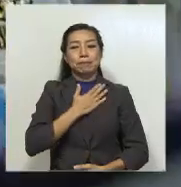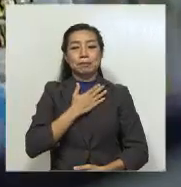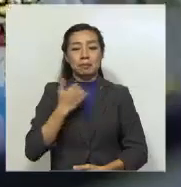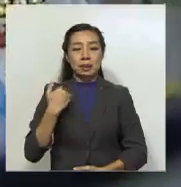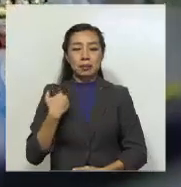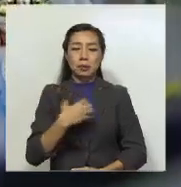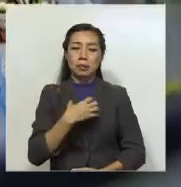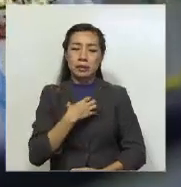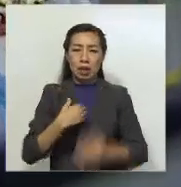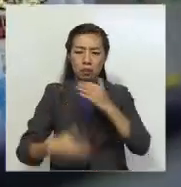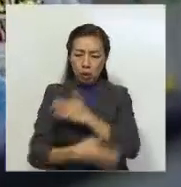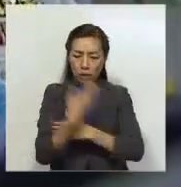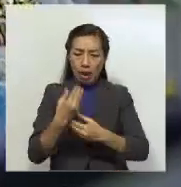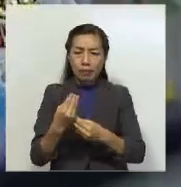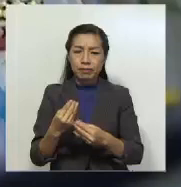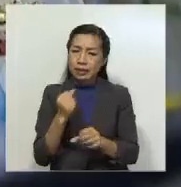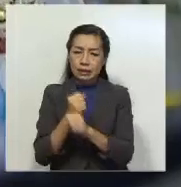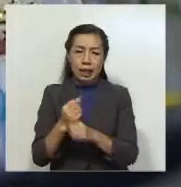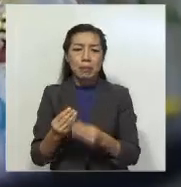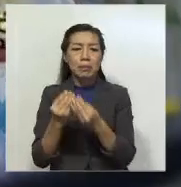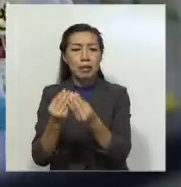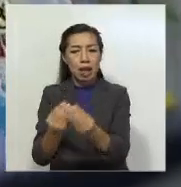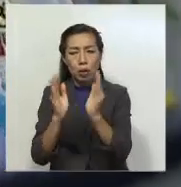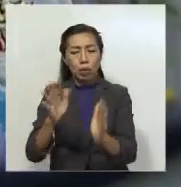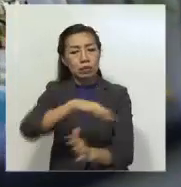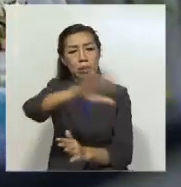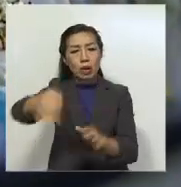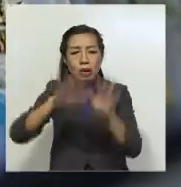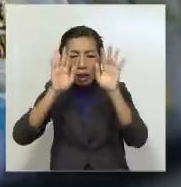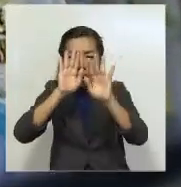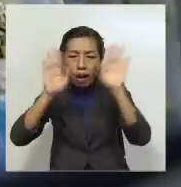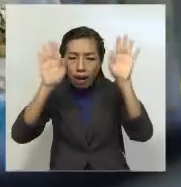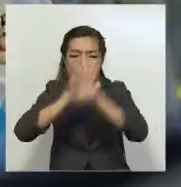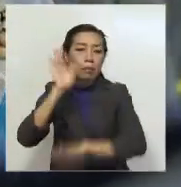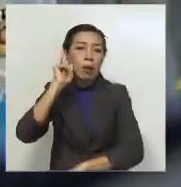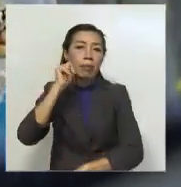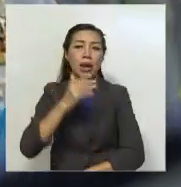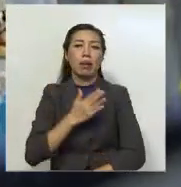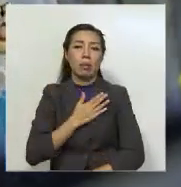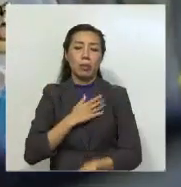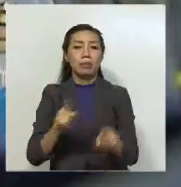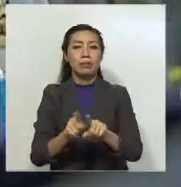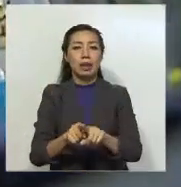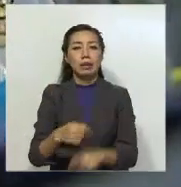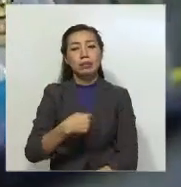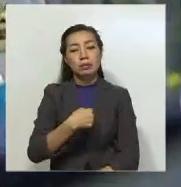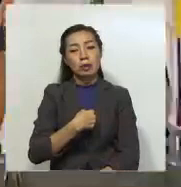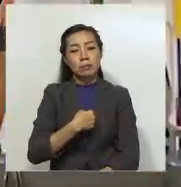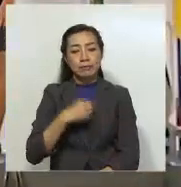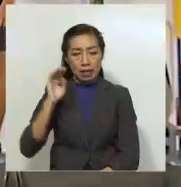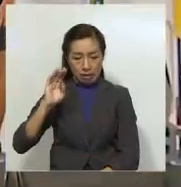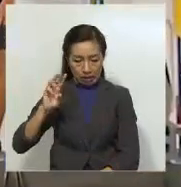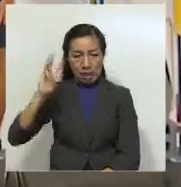และอยากจะมีโอกาสได้ตอบแทนทุกท่านที่เปรียบเสมือนพ่อแม่ของพวกผมดังนั้นผมขอสัญญ